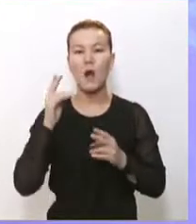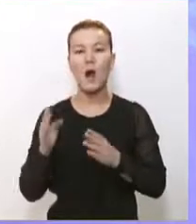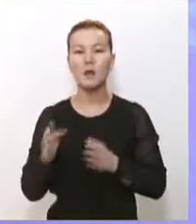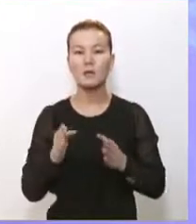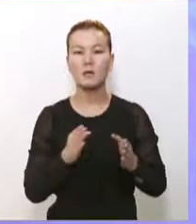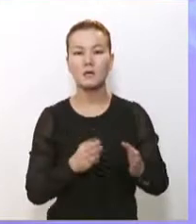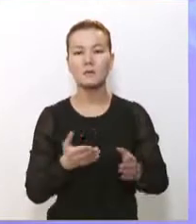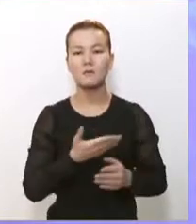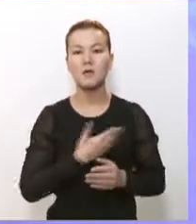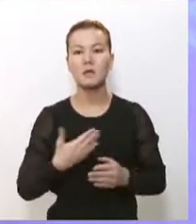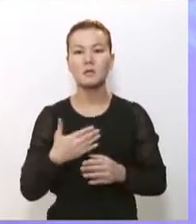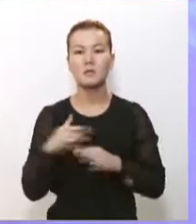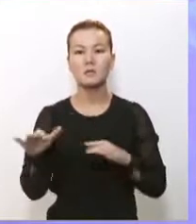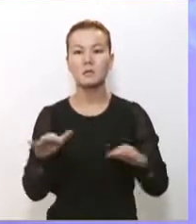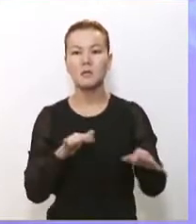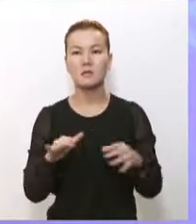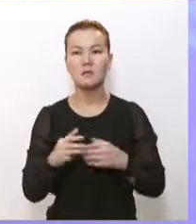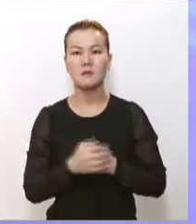наших действий.